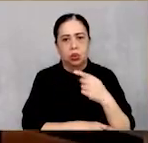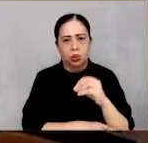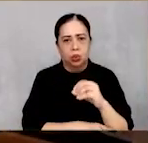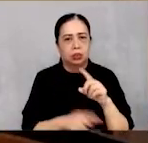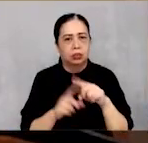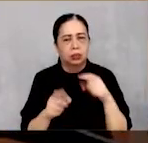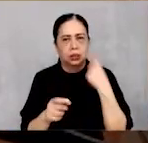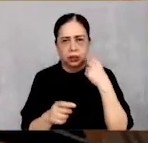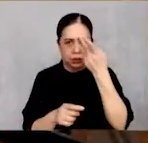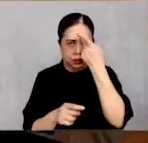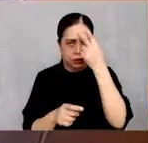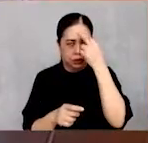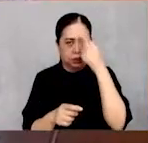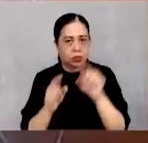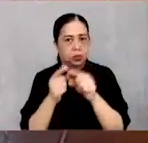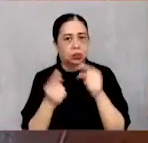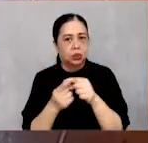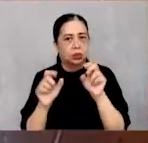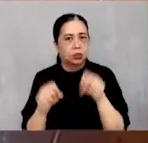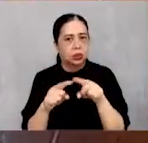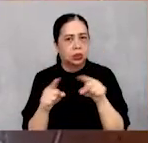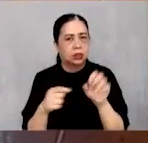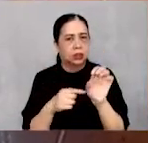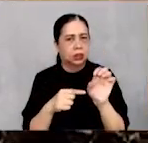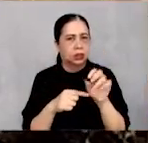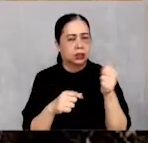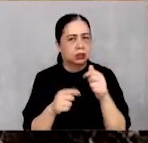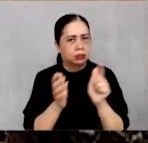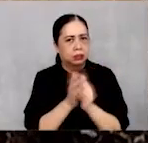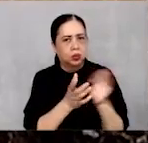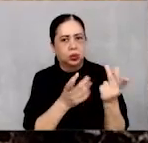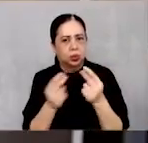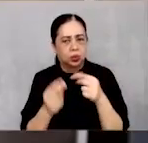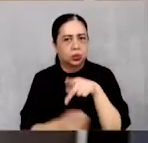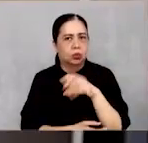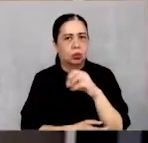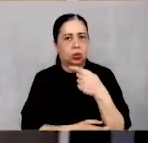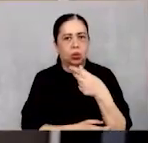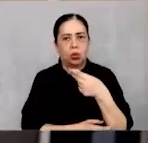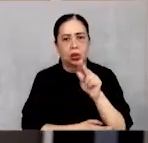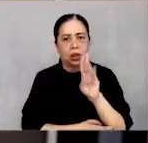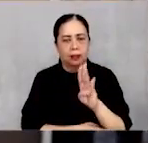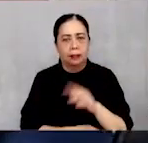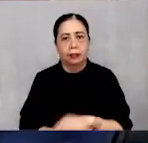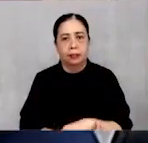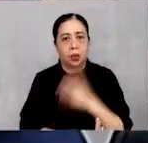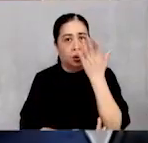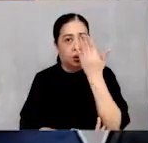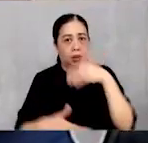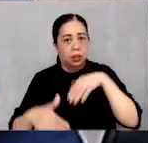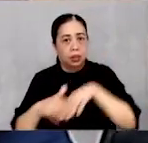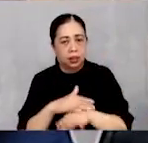hinala ng Anti-Cybercrime Group, posible umanong sangkot sa ilang illegal na gawain ng Pogo Hub. Kaya natin ito ni-raid kasi